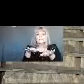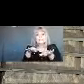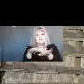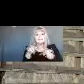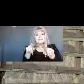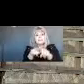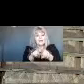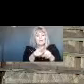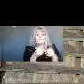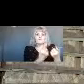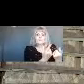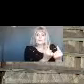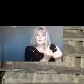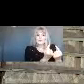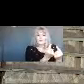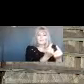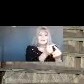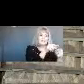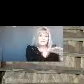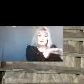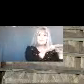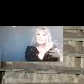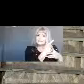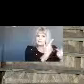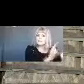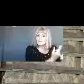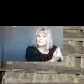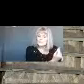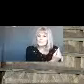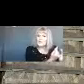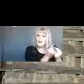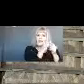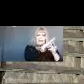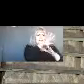wat Jesus gekruisig het en Jesus maak